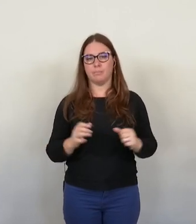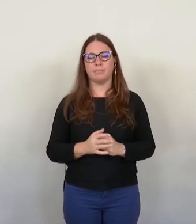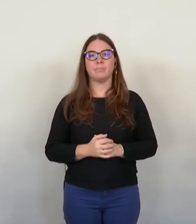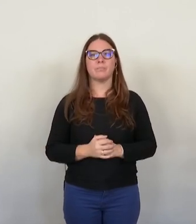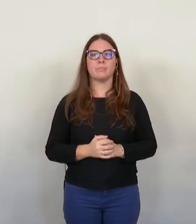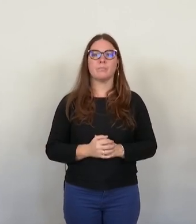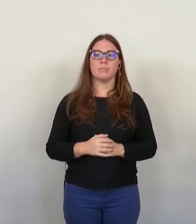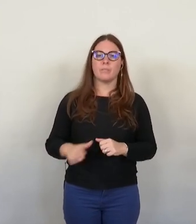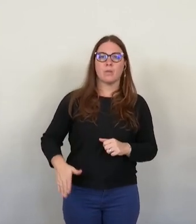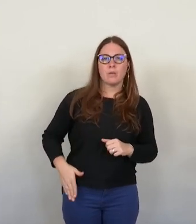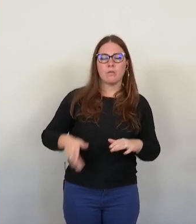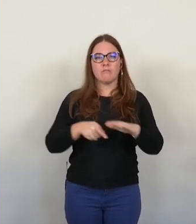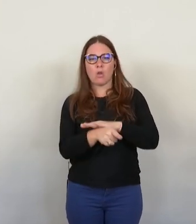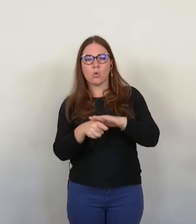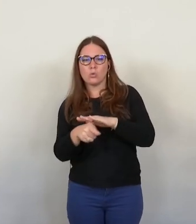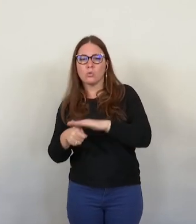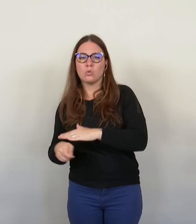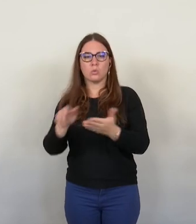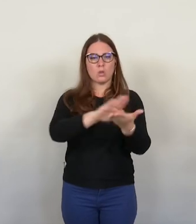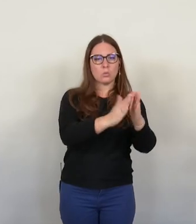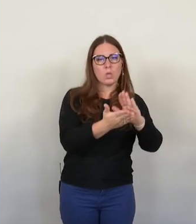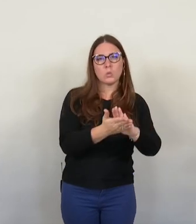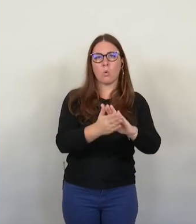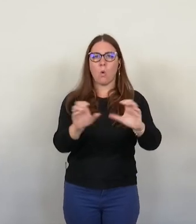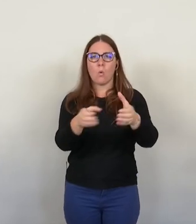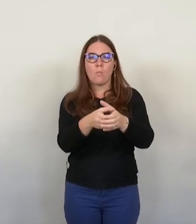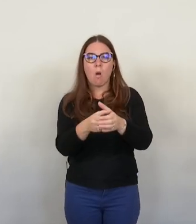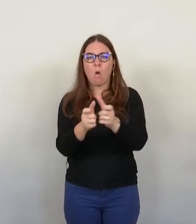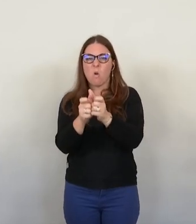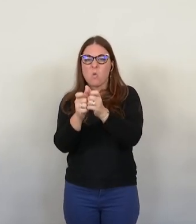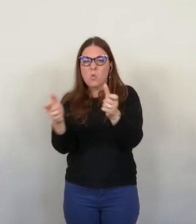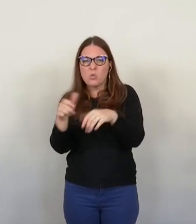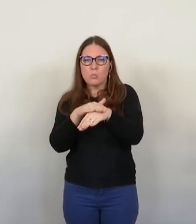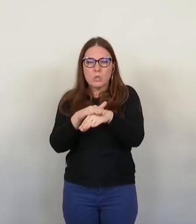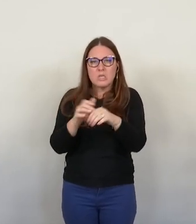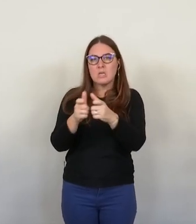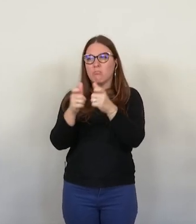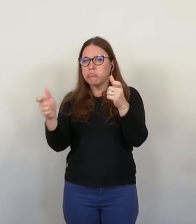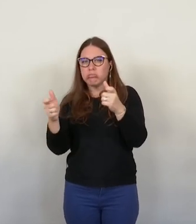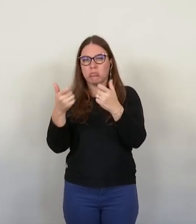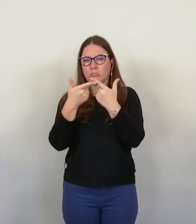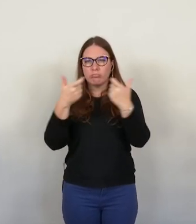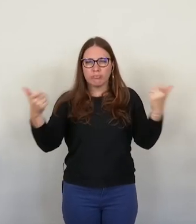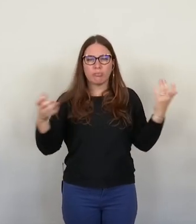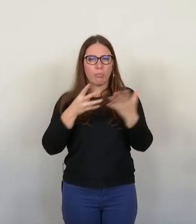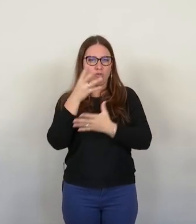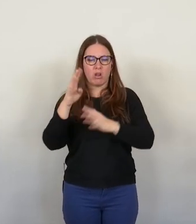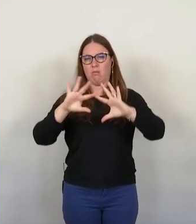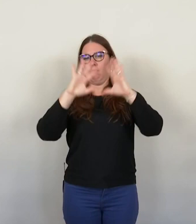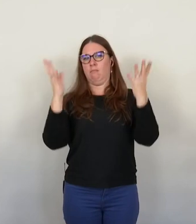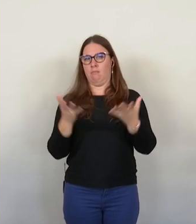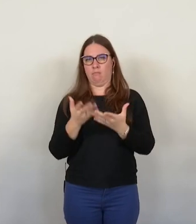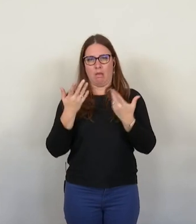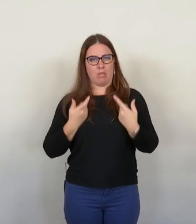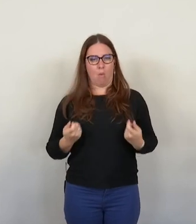financements divers et variés d'association de groupement de groupuscul de projets divers et variés ça ce sont des dépenses et on